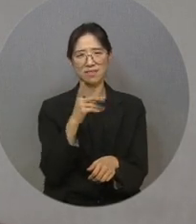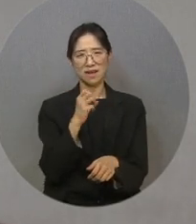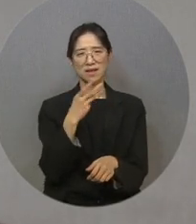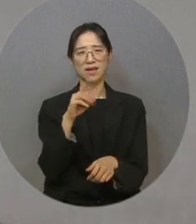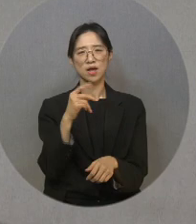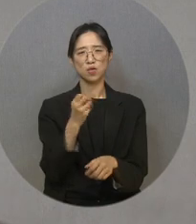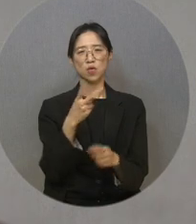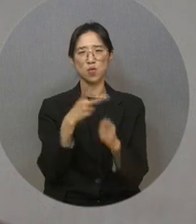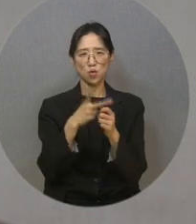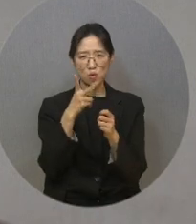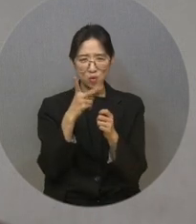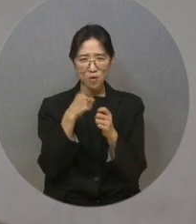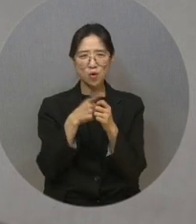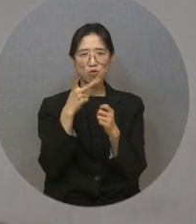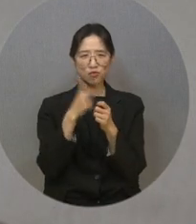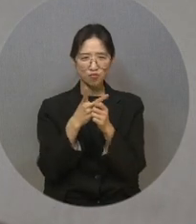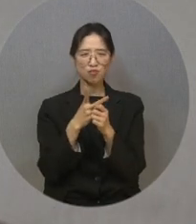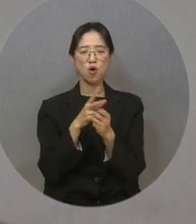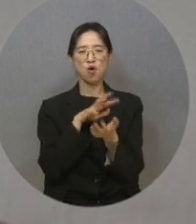번 공격했는데 두 번 다